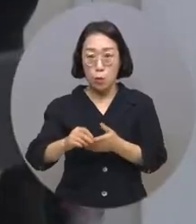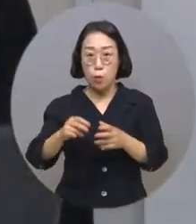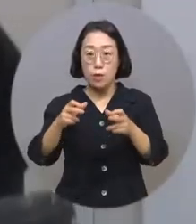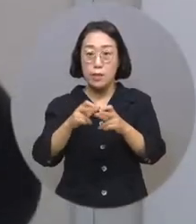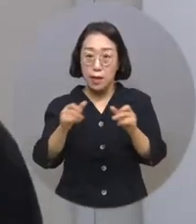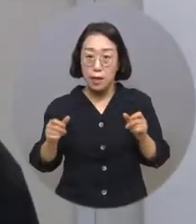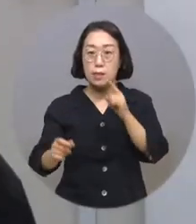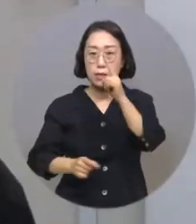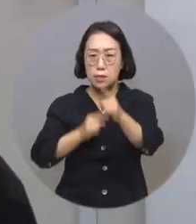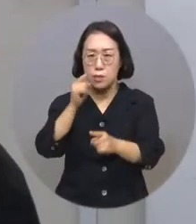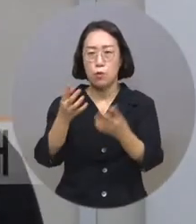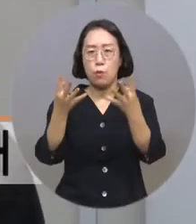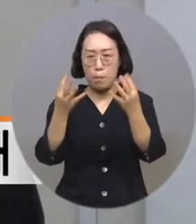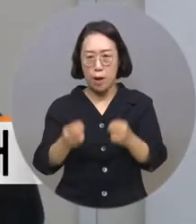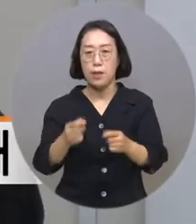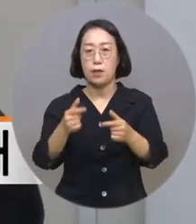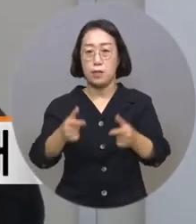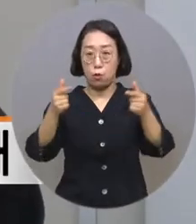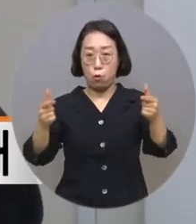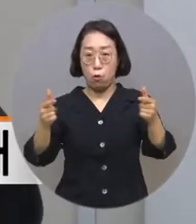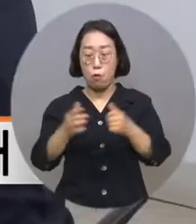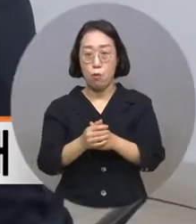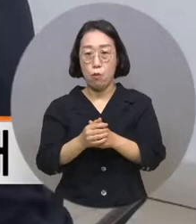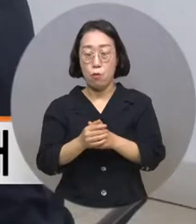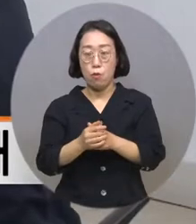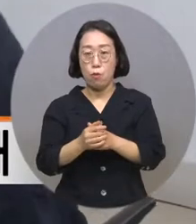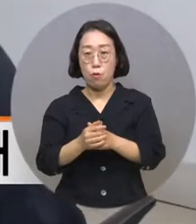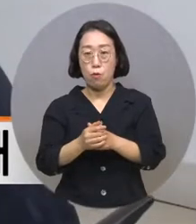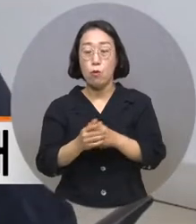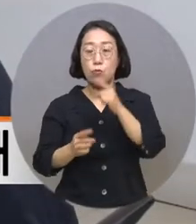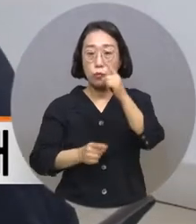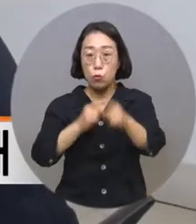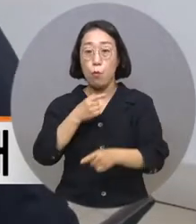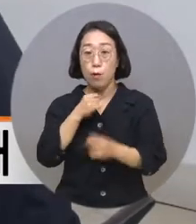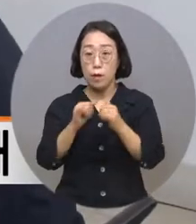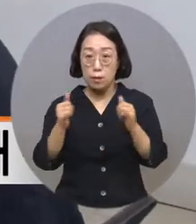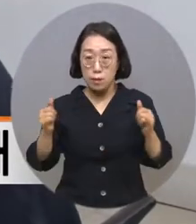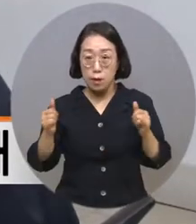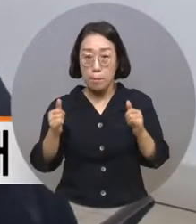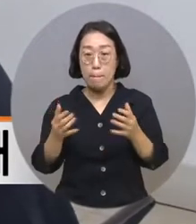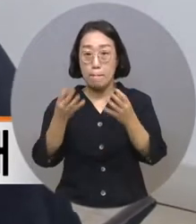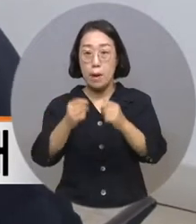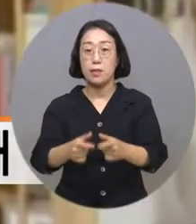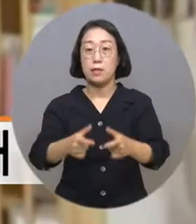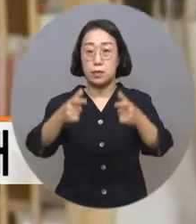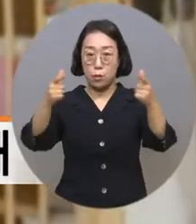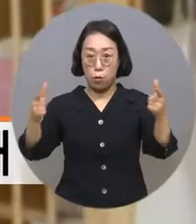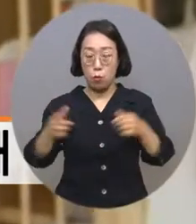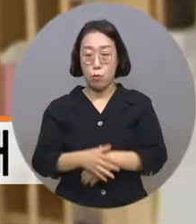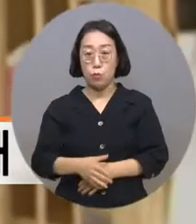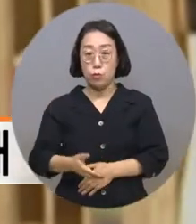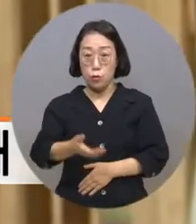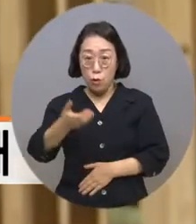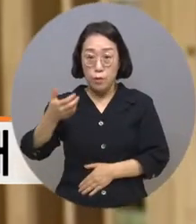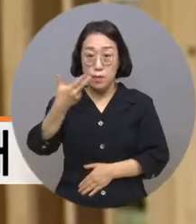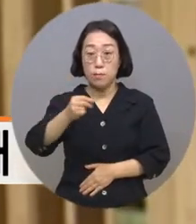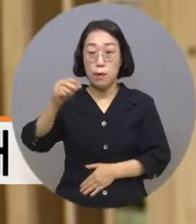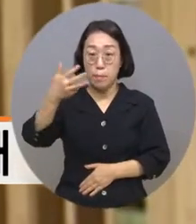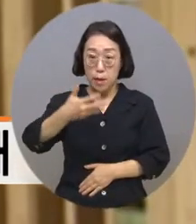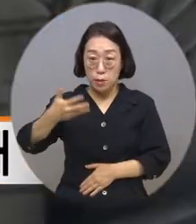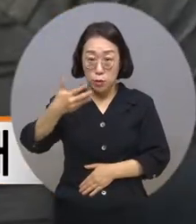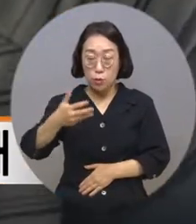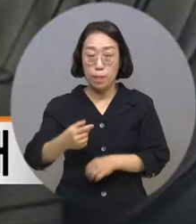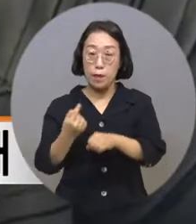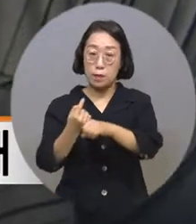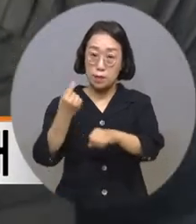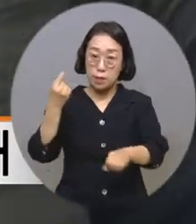이용하고 있습니다. 이용자 수도 증가 추세를 나타내고 있습니다. 2018년 7만 8천여 명에 불과했던 숫자는